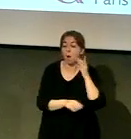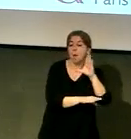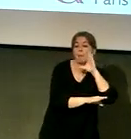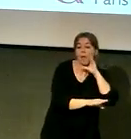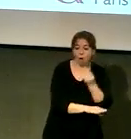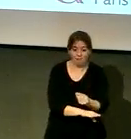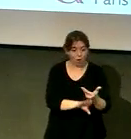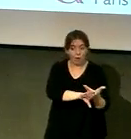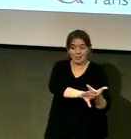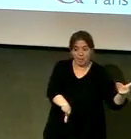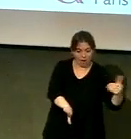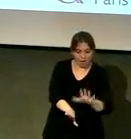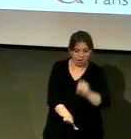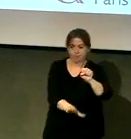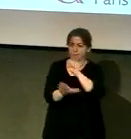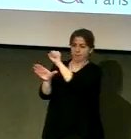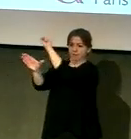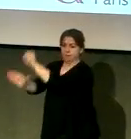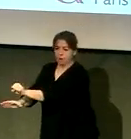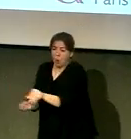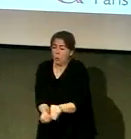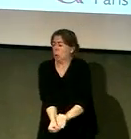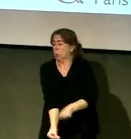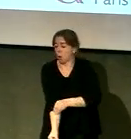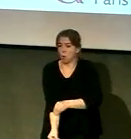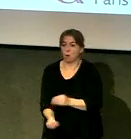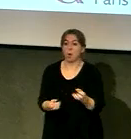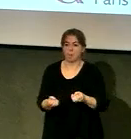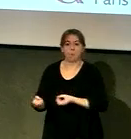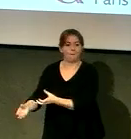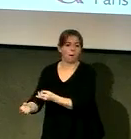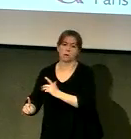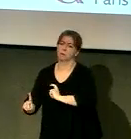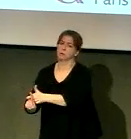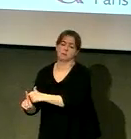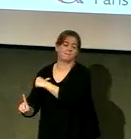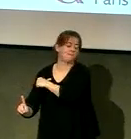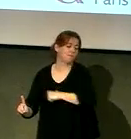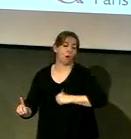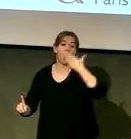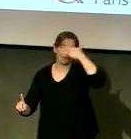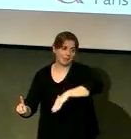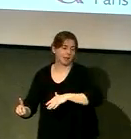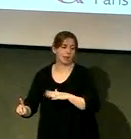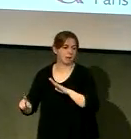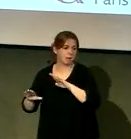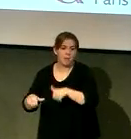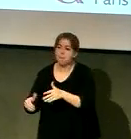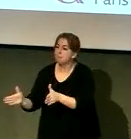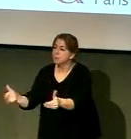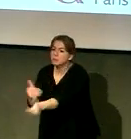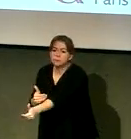de sa mère, et surtout de manière précoce, ça provoque des séquelles, c'est maintenant bien connu. Donc en fait,